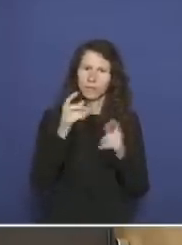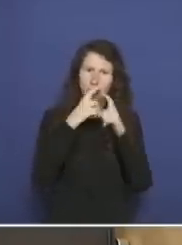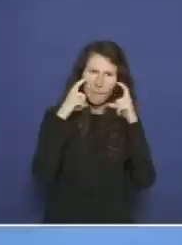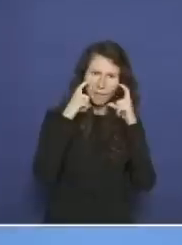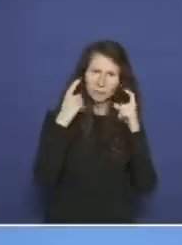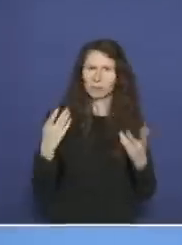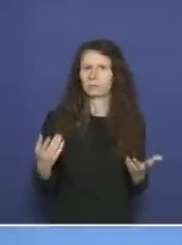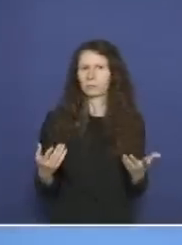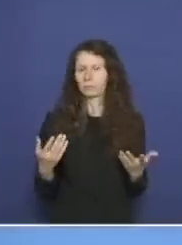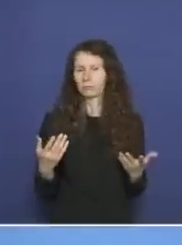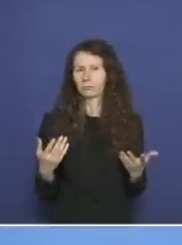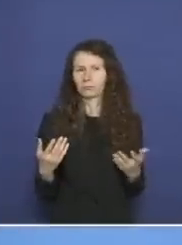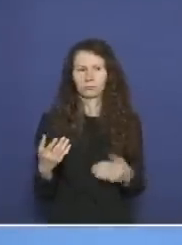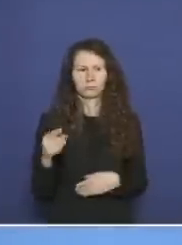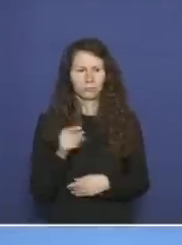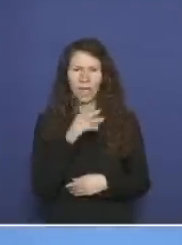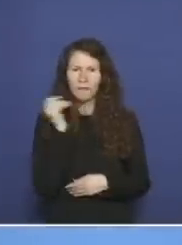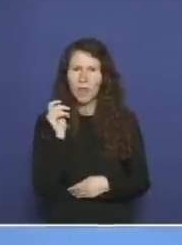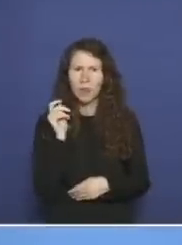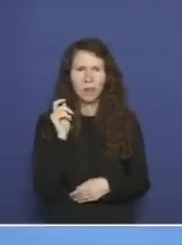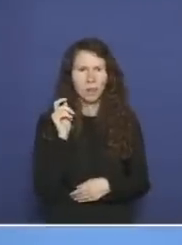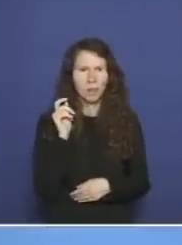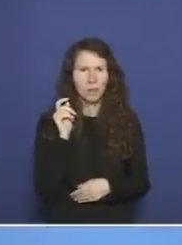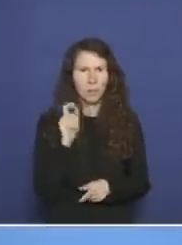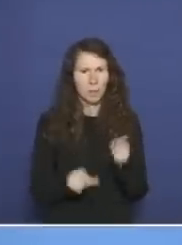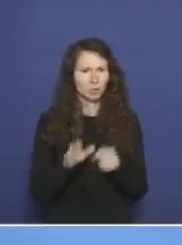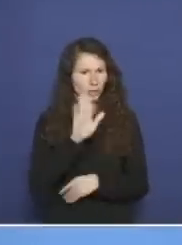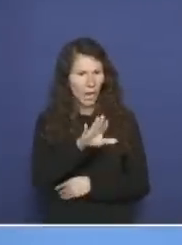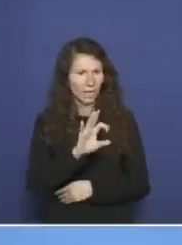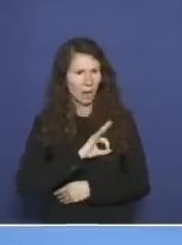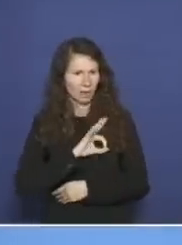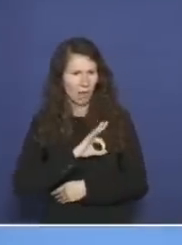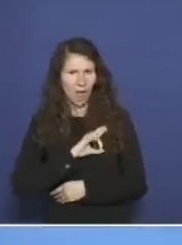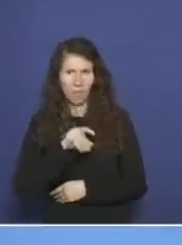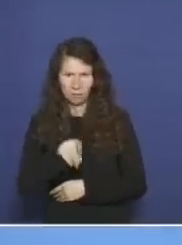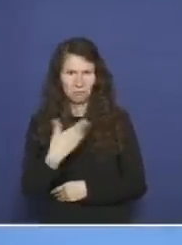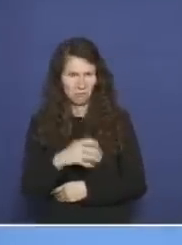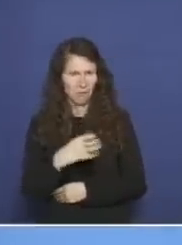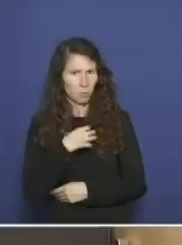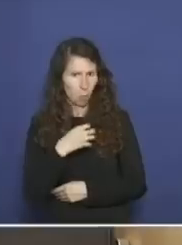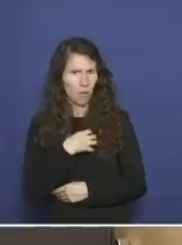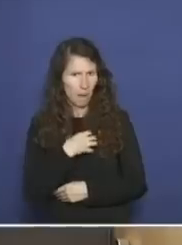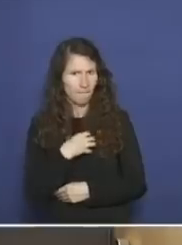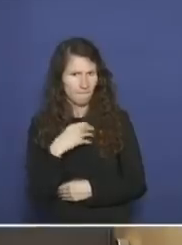viele Menschen aus Ihrer Partei, sind da auch, haben Probleme bekommen.